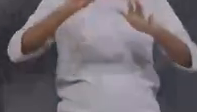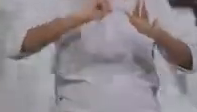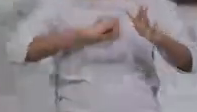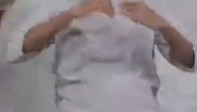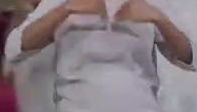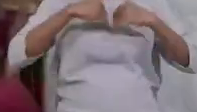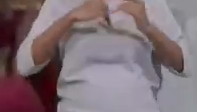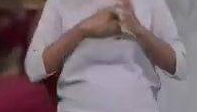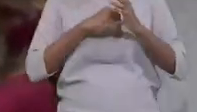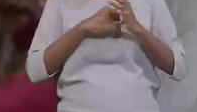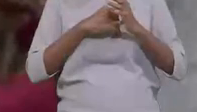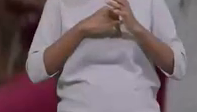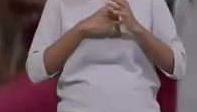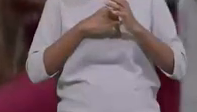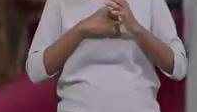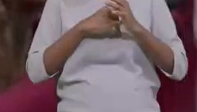Je l'ai.